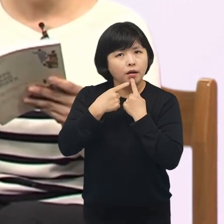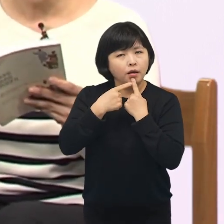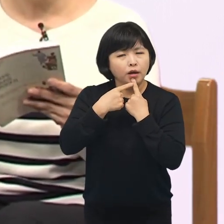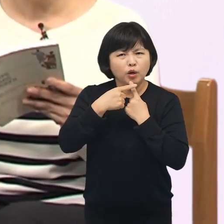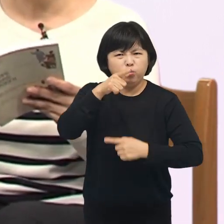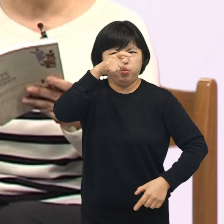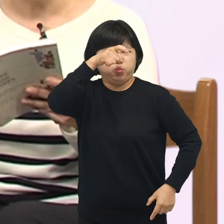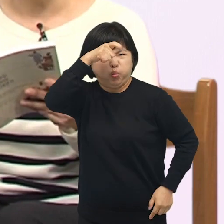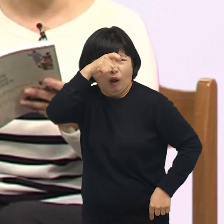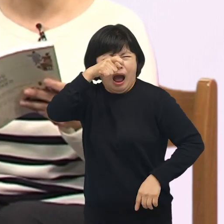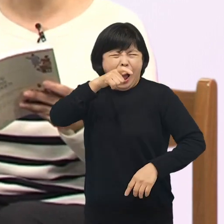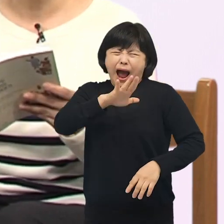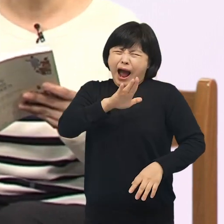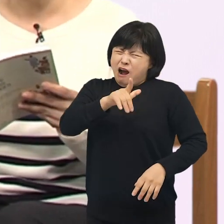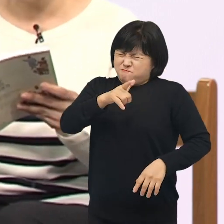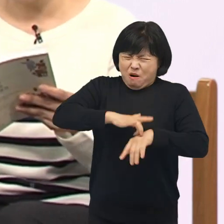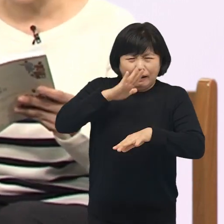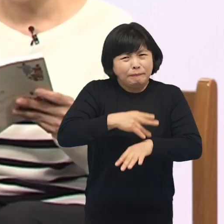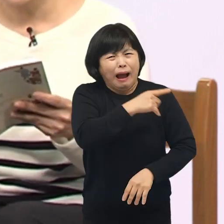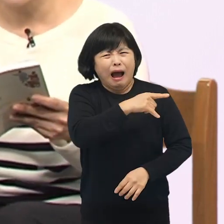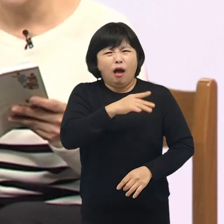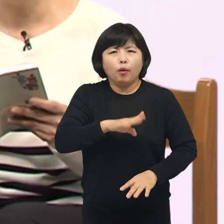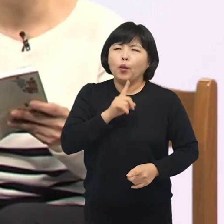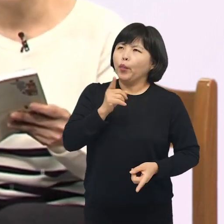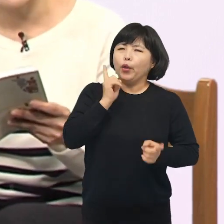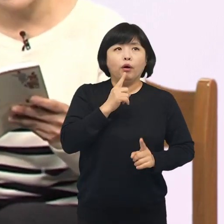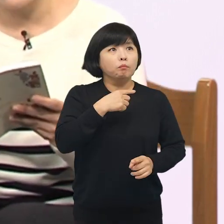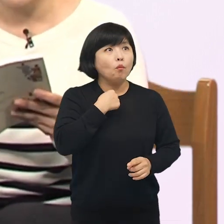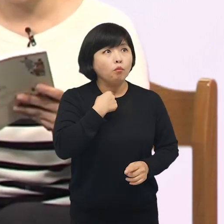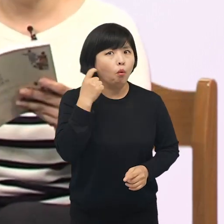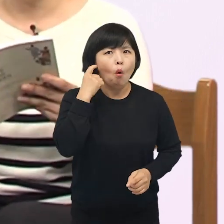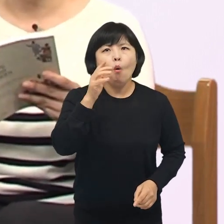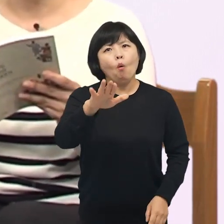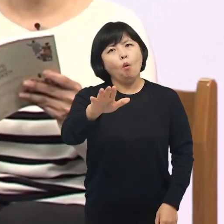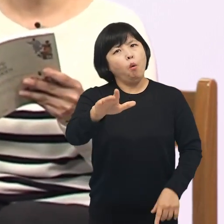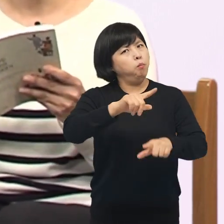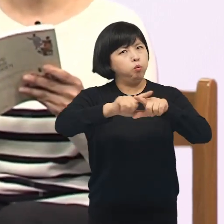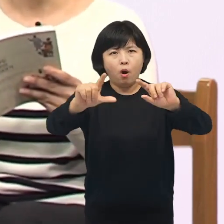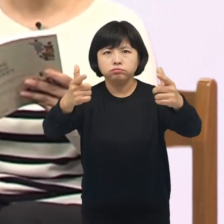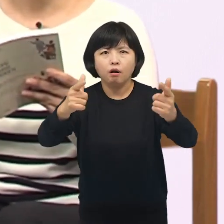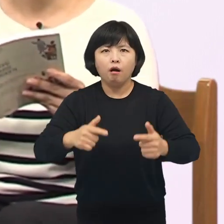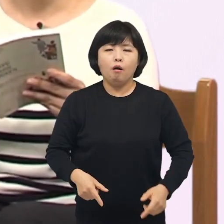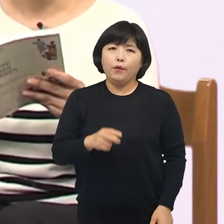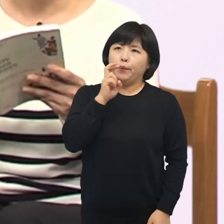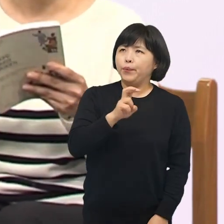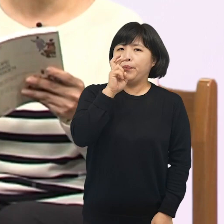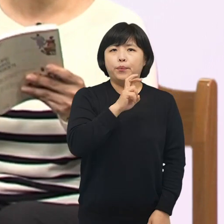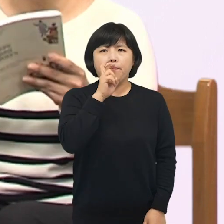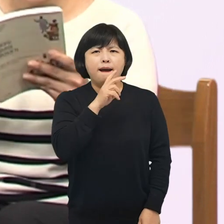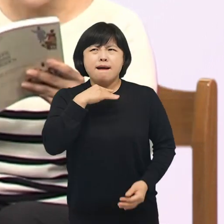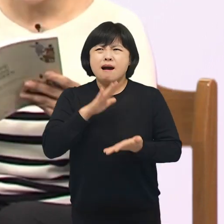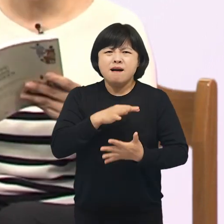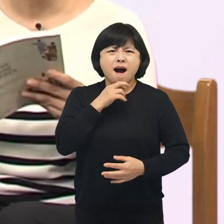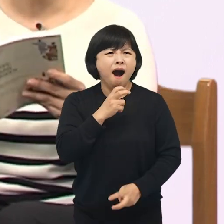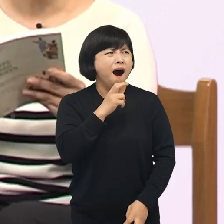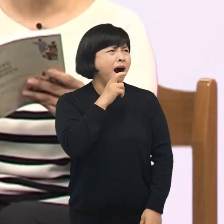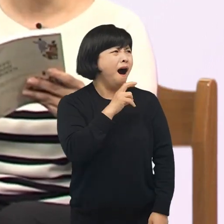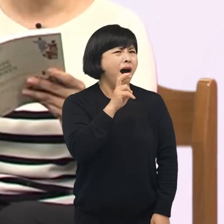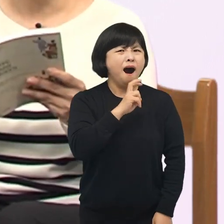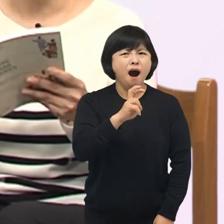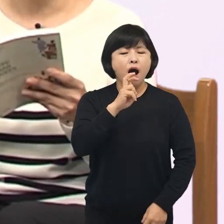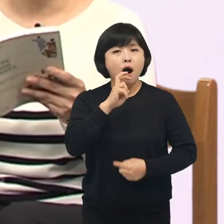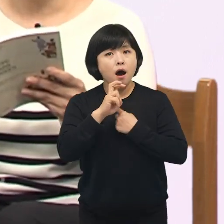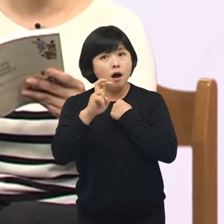그런데 예전에 고집 세고 버릇없던 소녀의 장난기 어린 목소리가 아니었어. 노랫소리에서 어떤 열정 같은